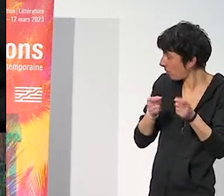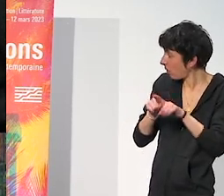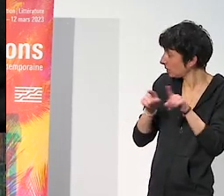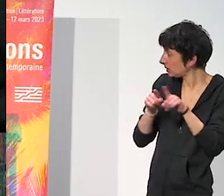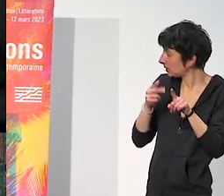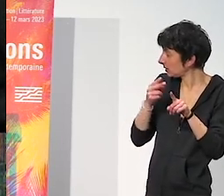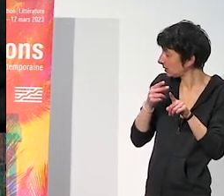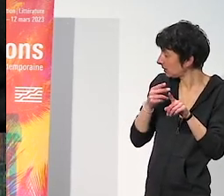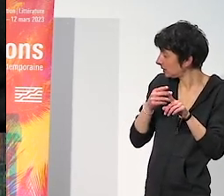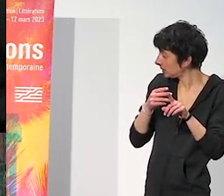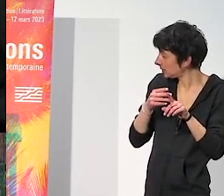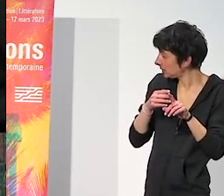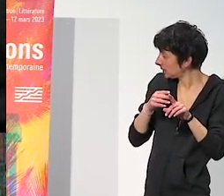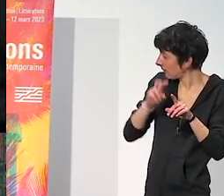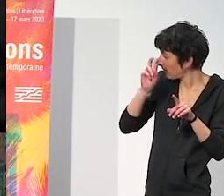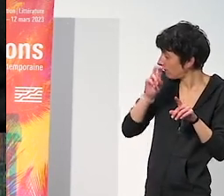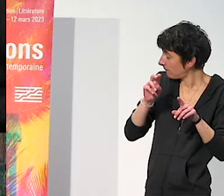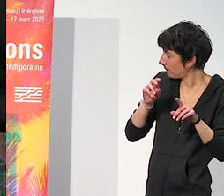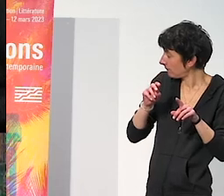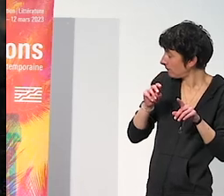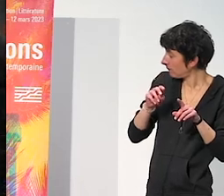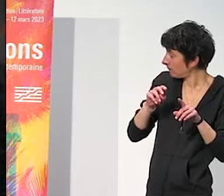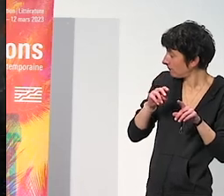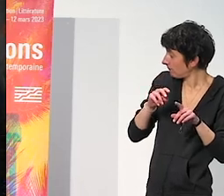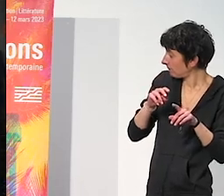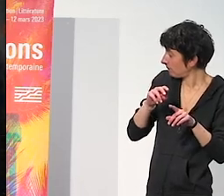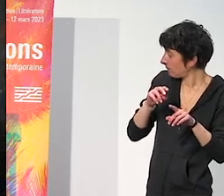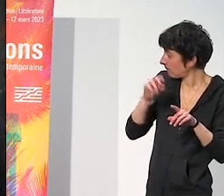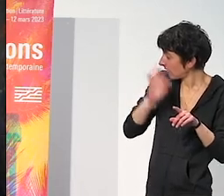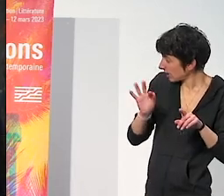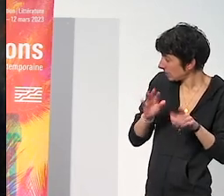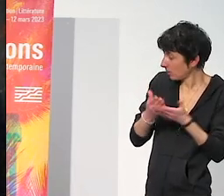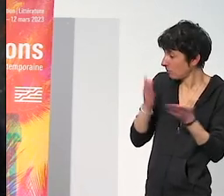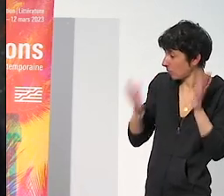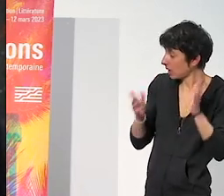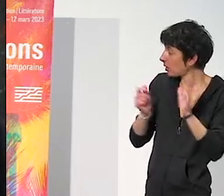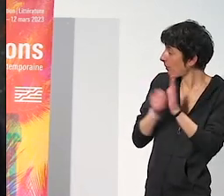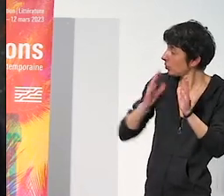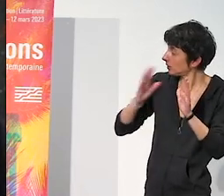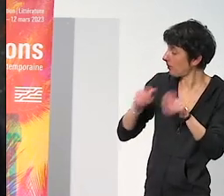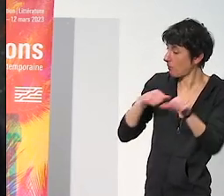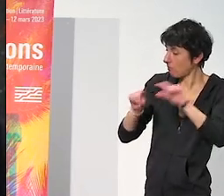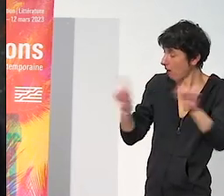Vous n'avez pas attendu MeToo pour être féministe et vraiment le revendiquer à une époque où ce n'était pas très à la mode.